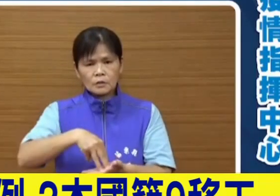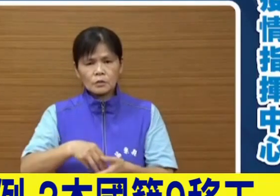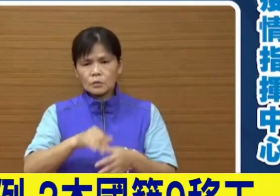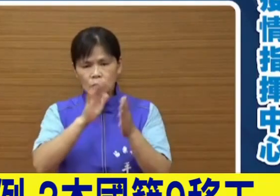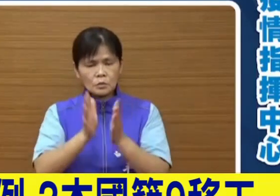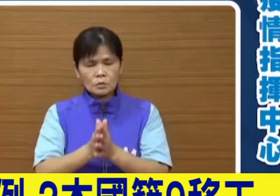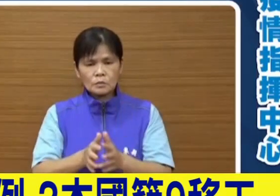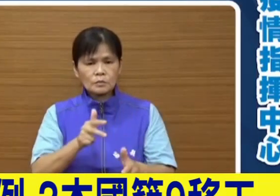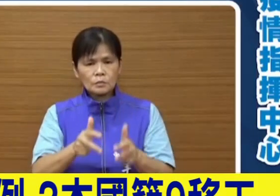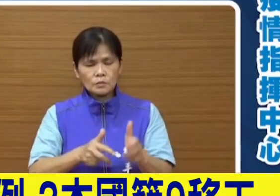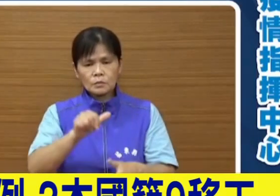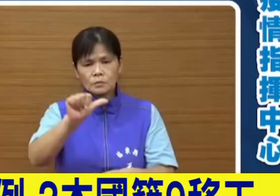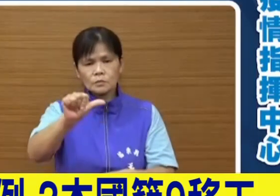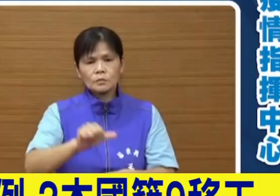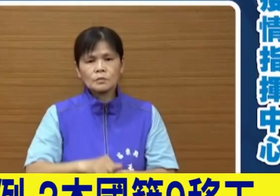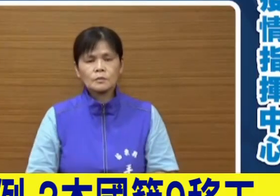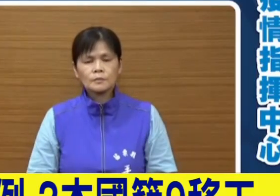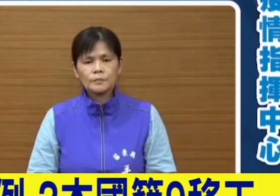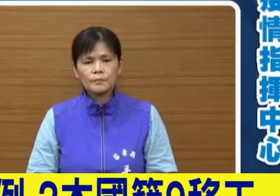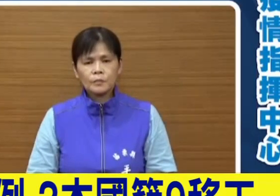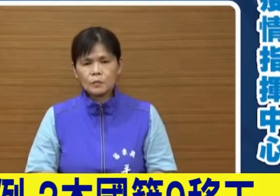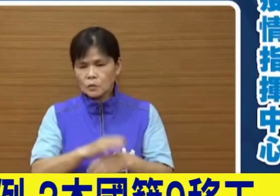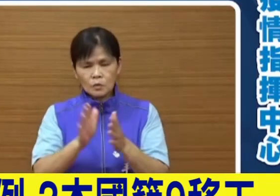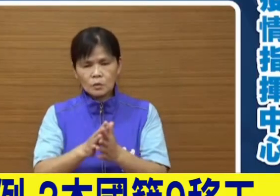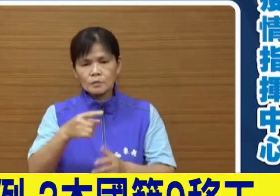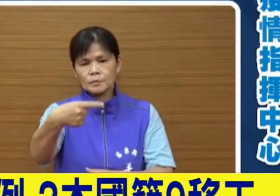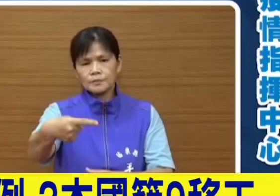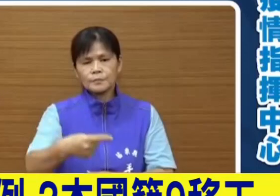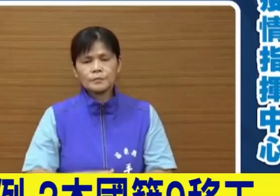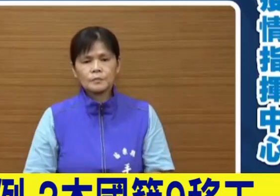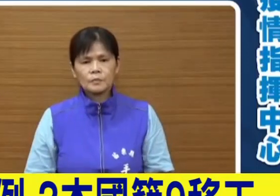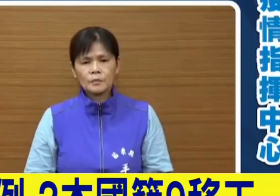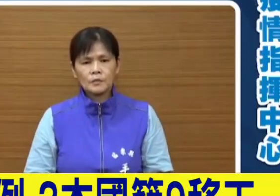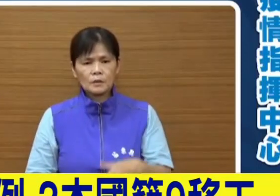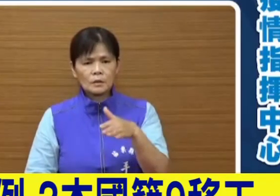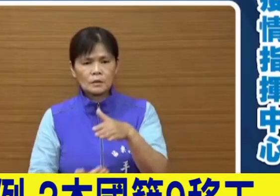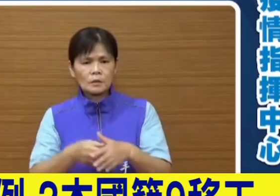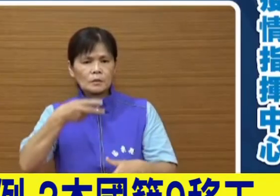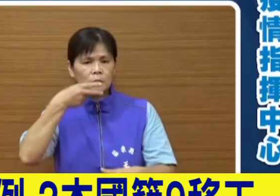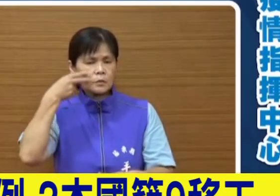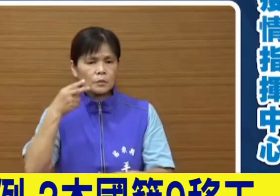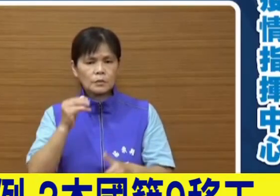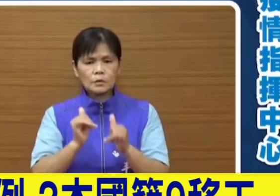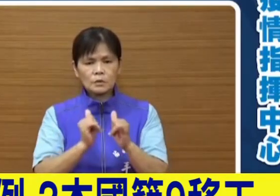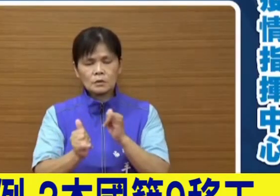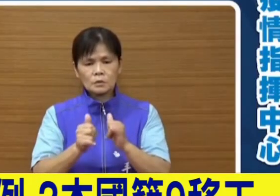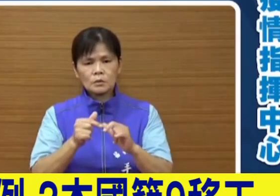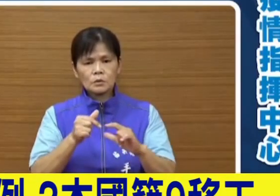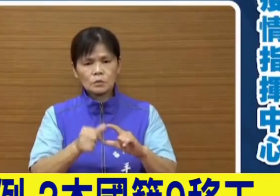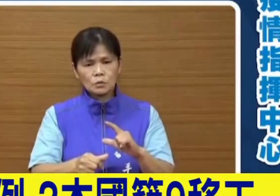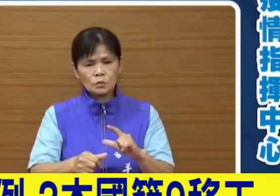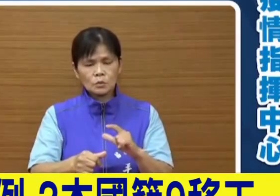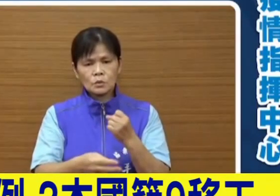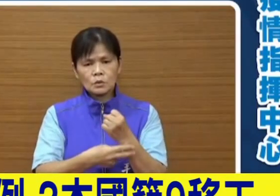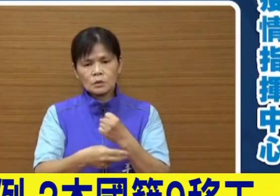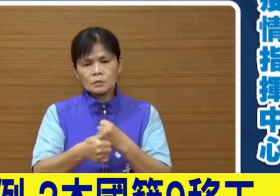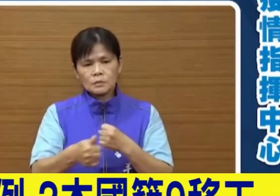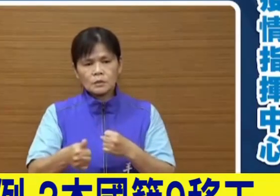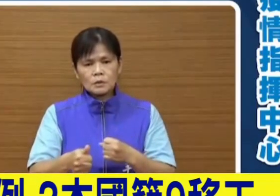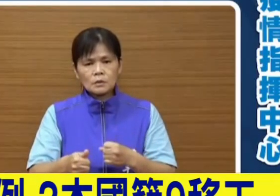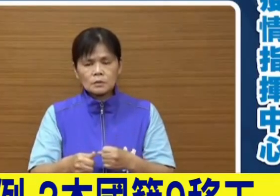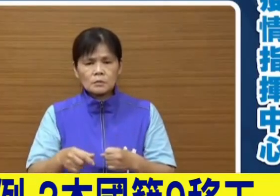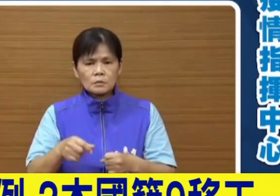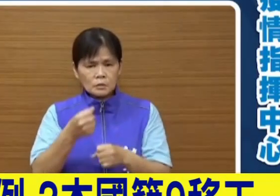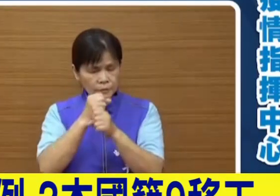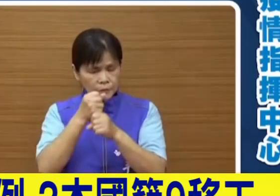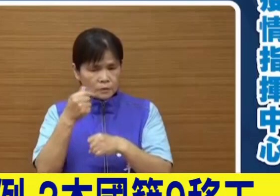筛5人，也全属阴性。鼎福里的快筛，有